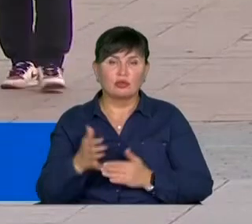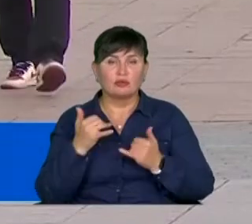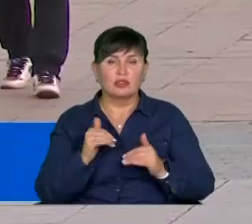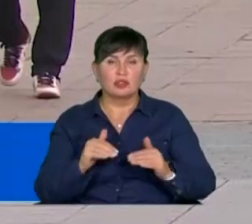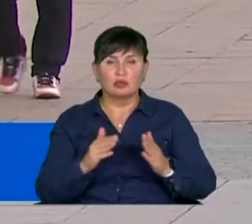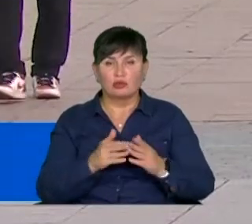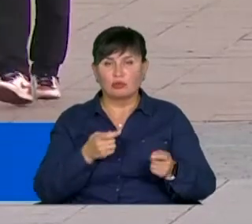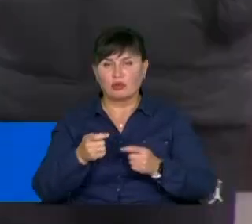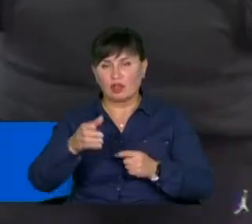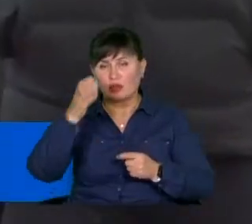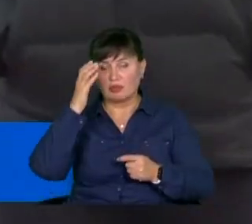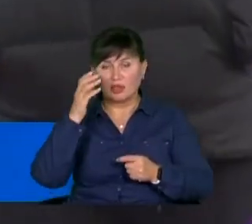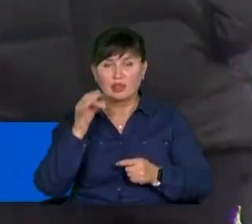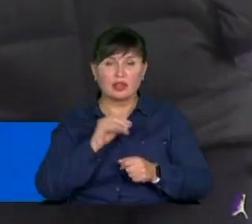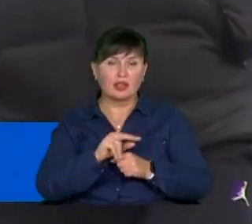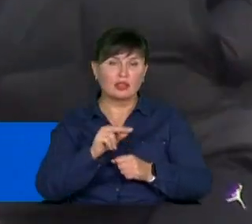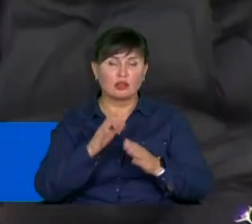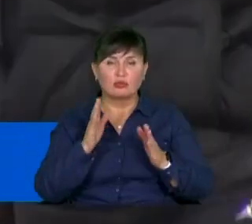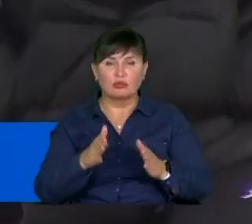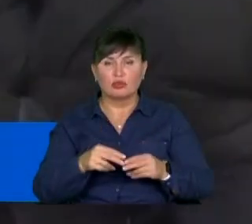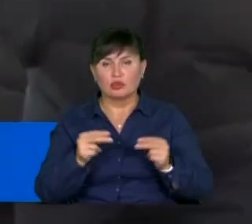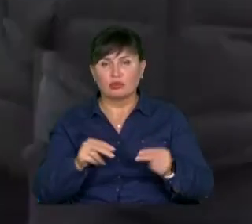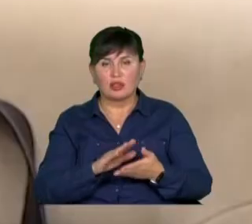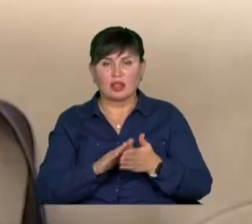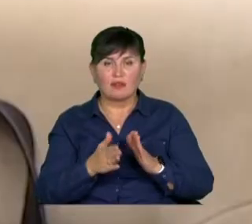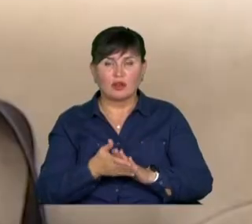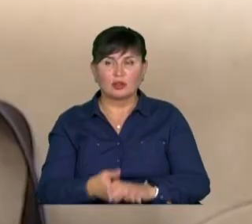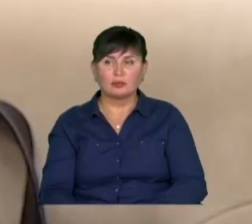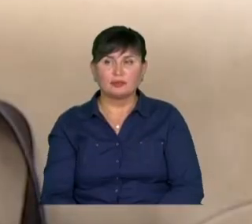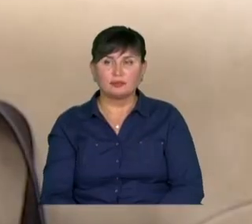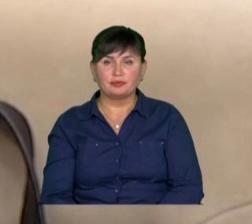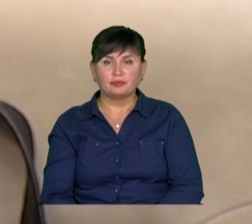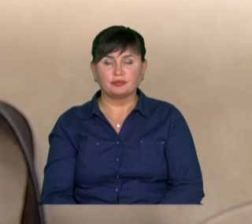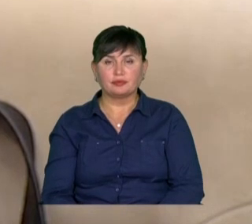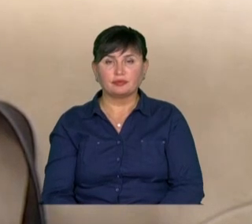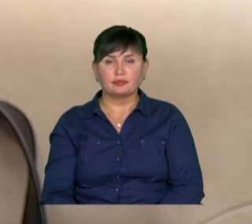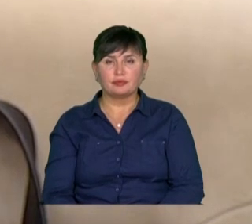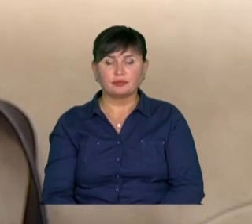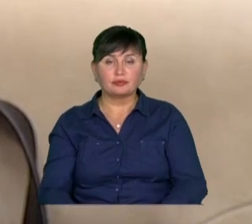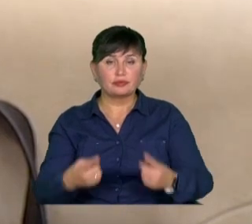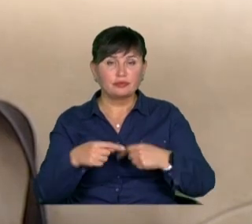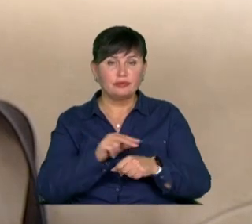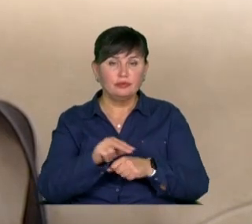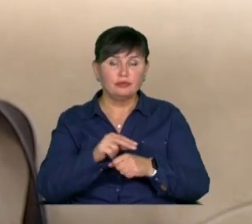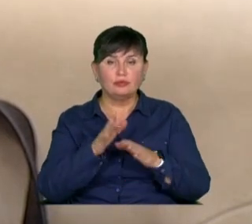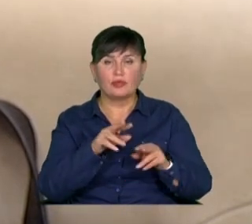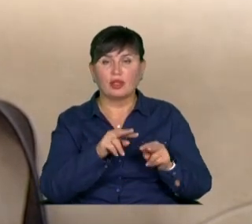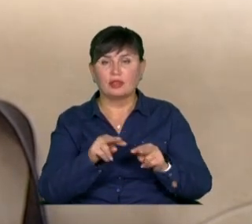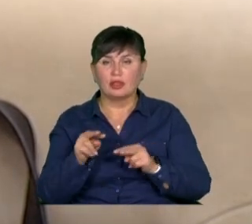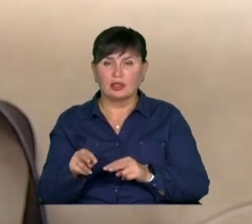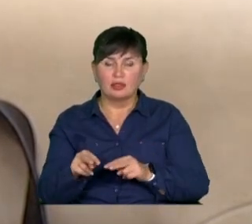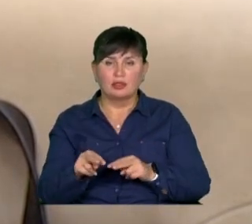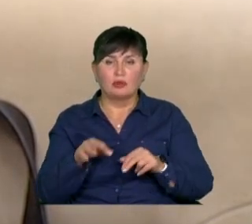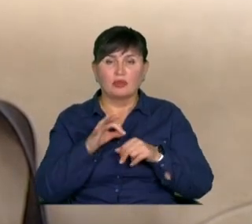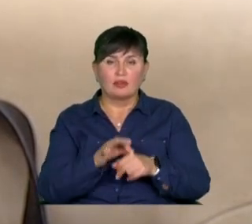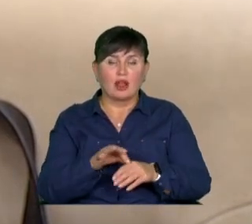дом, управление образования и наставник будут заключать договор. Организации наставничества будет контролировать,